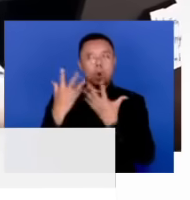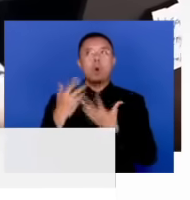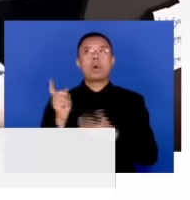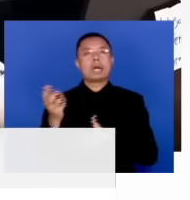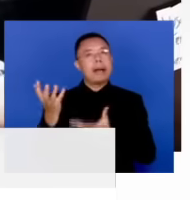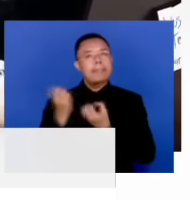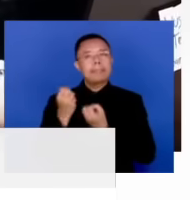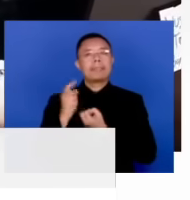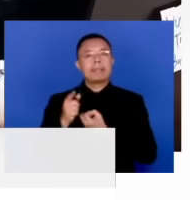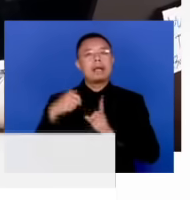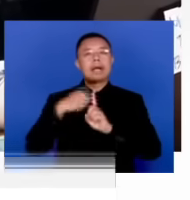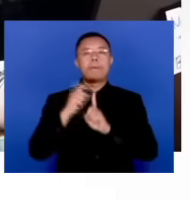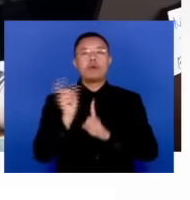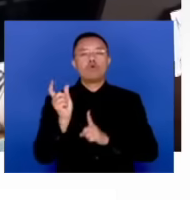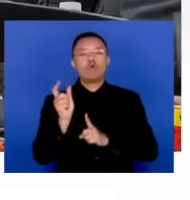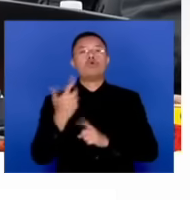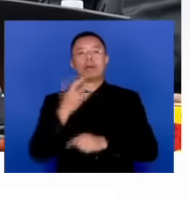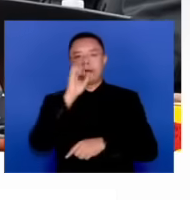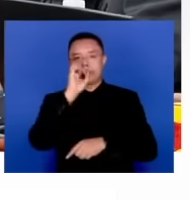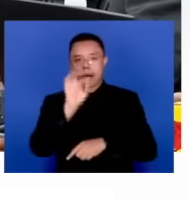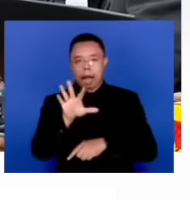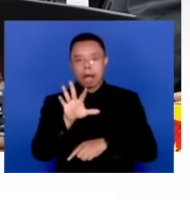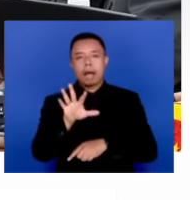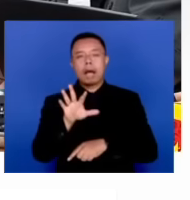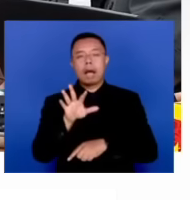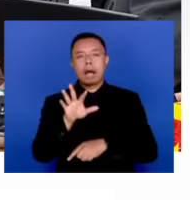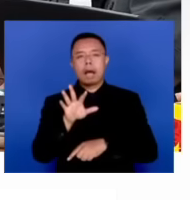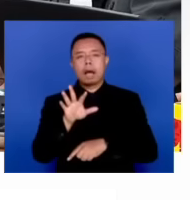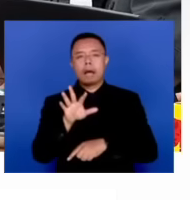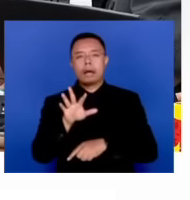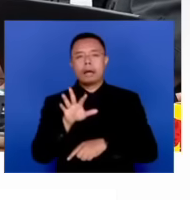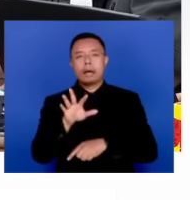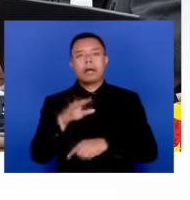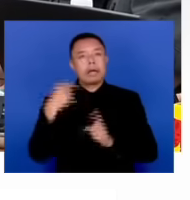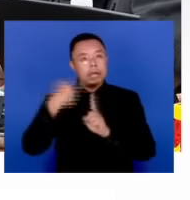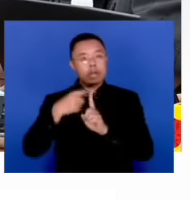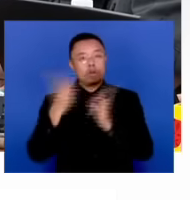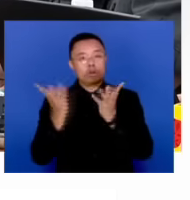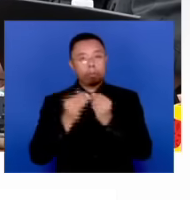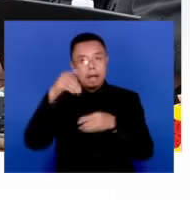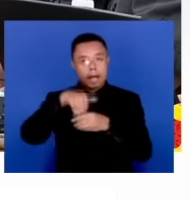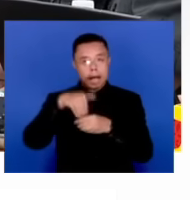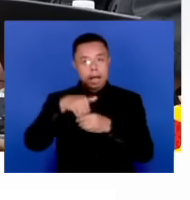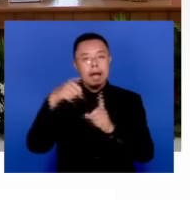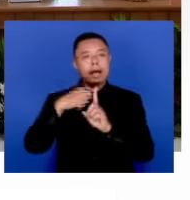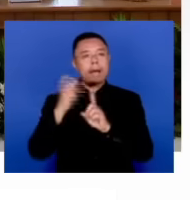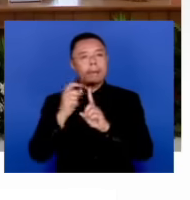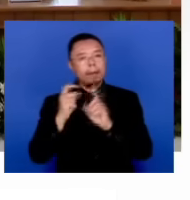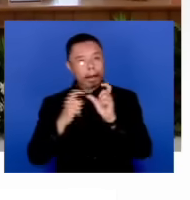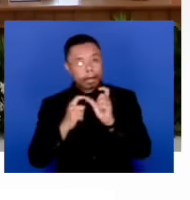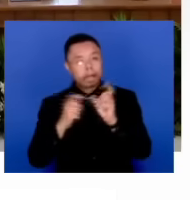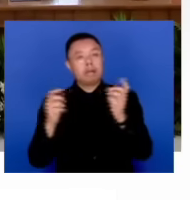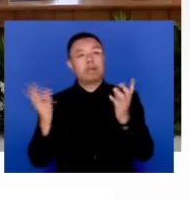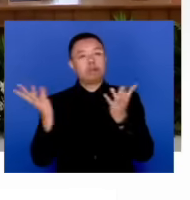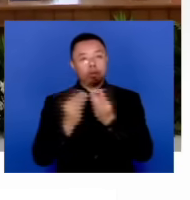juga pemirsa bahwa KPU juga sempat menyatakan bahwa penghitungan suara yang dilakukan oleh KPPS, rekapitulasi